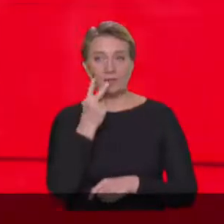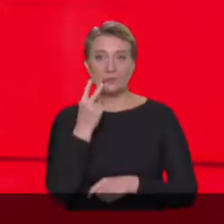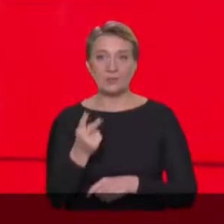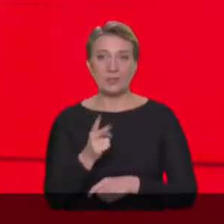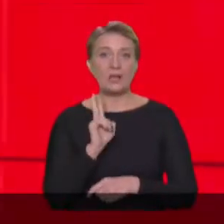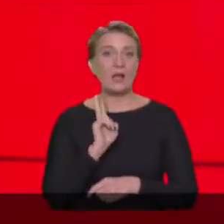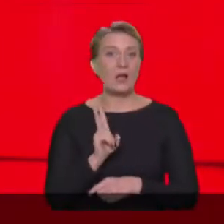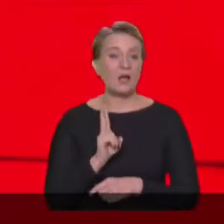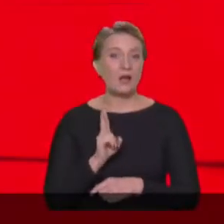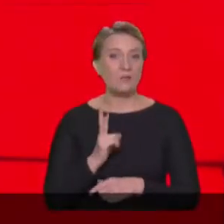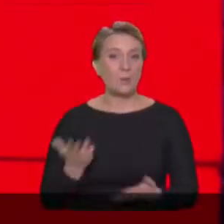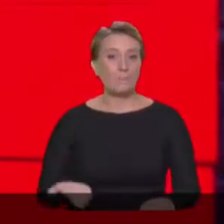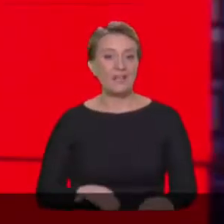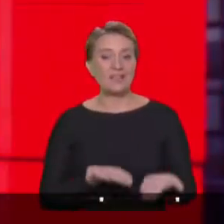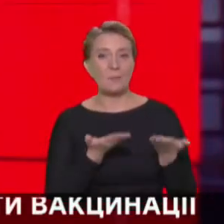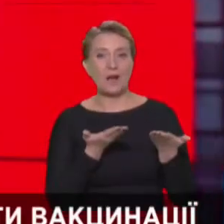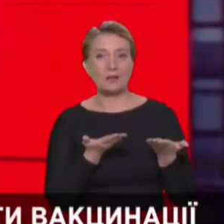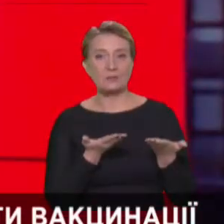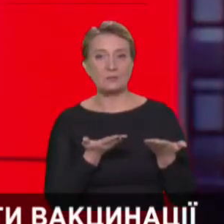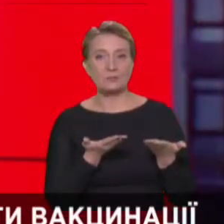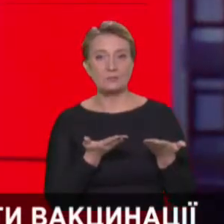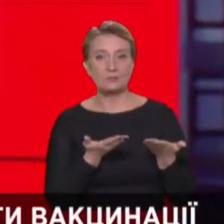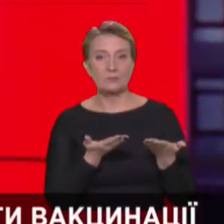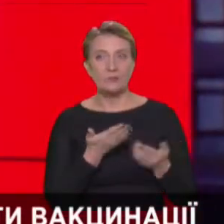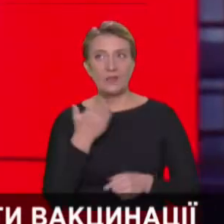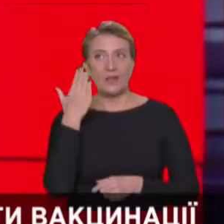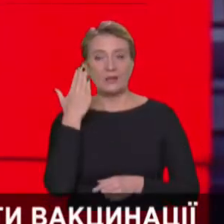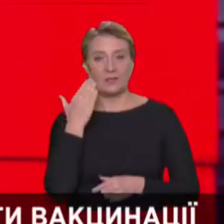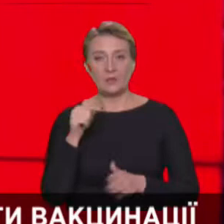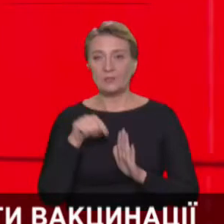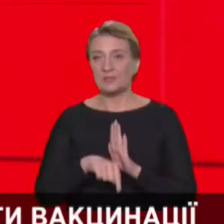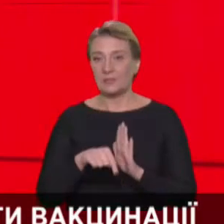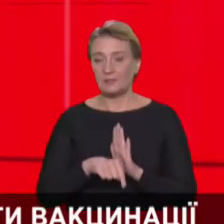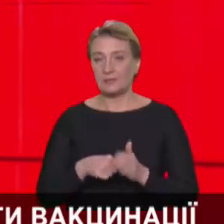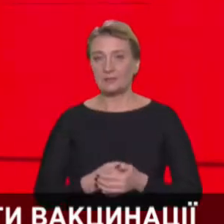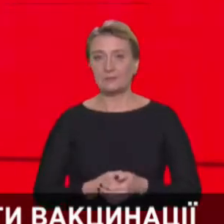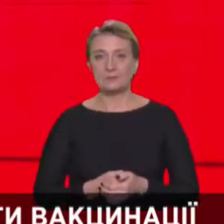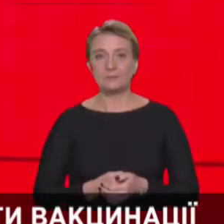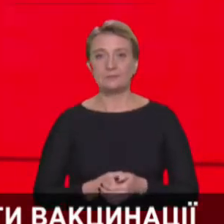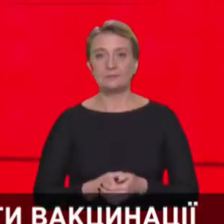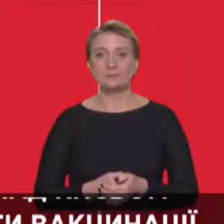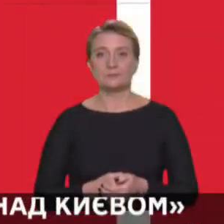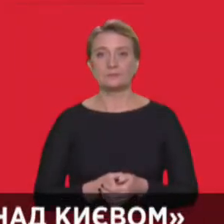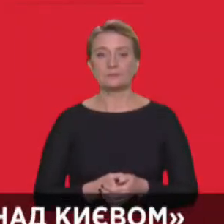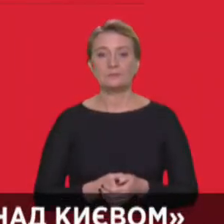а когось підіймає на вищий щабель інтелектуальних здібностей. От про це зараз увага на екран.